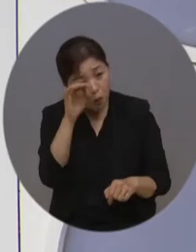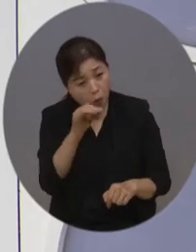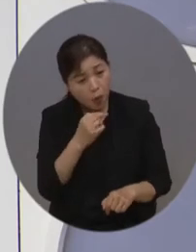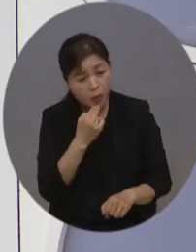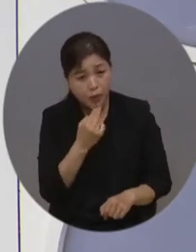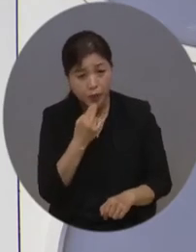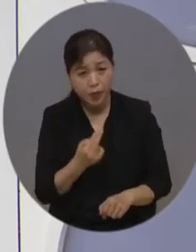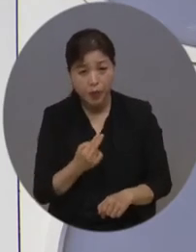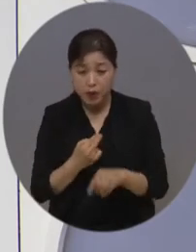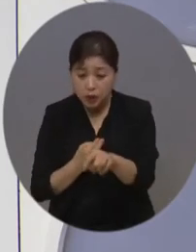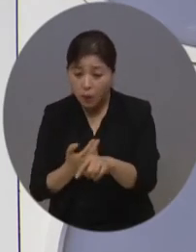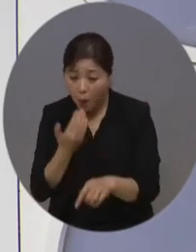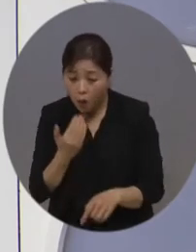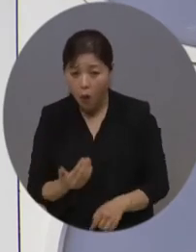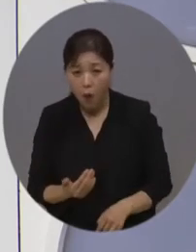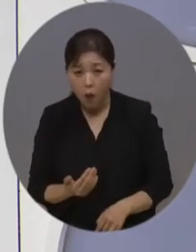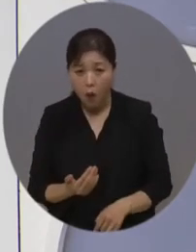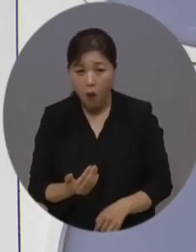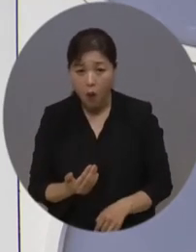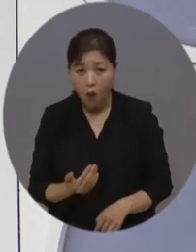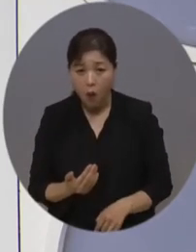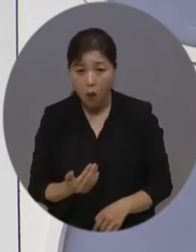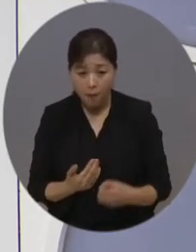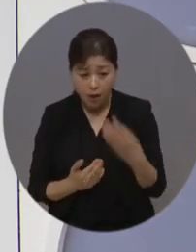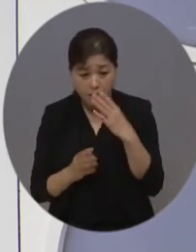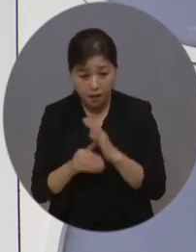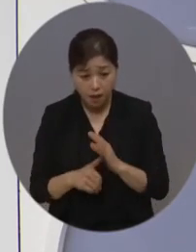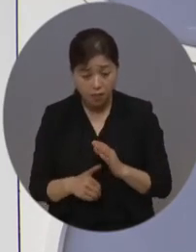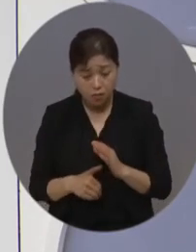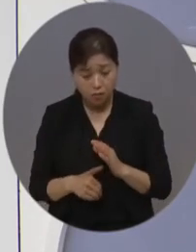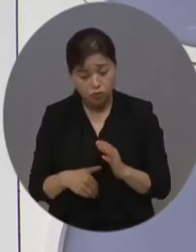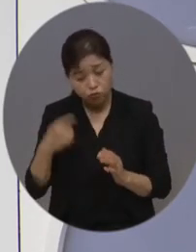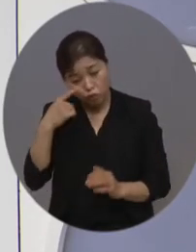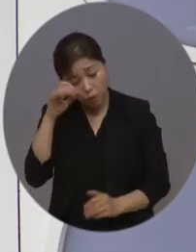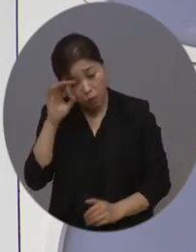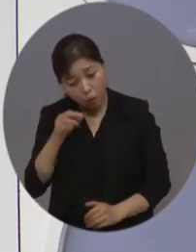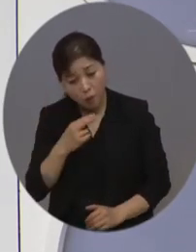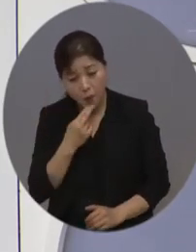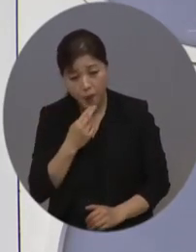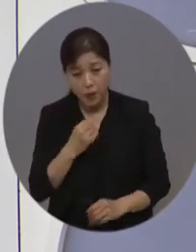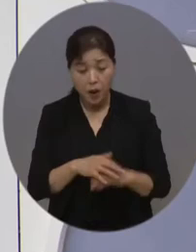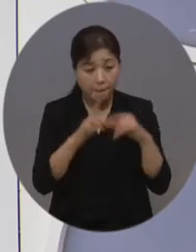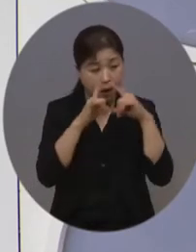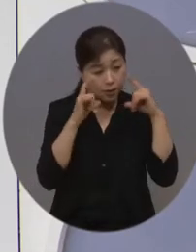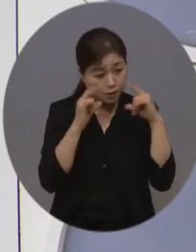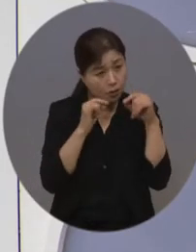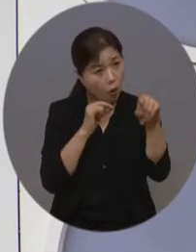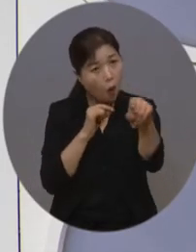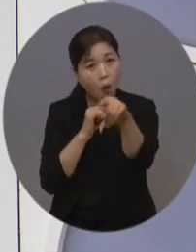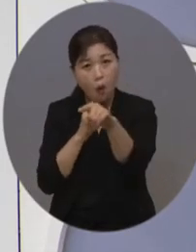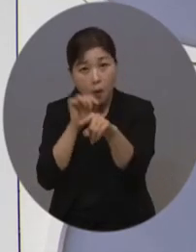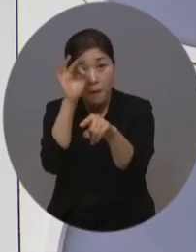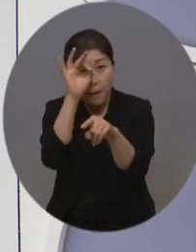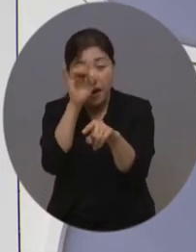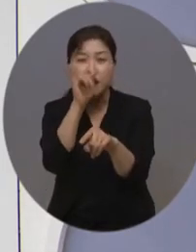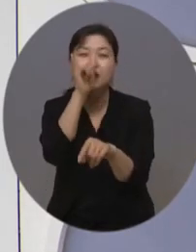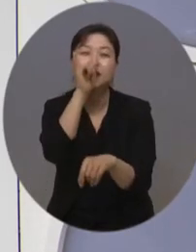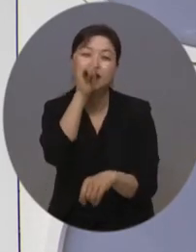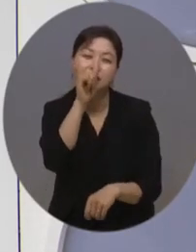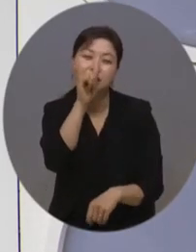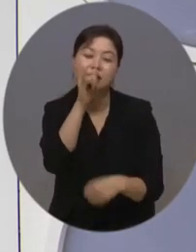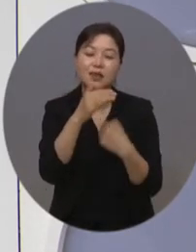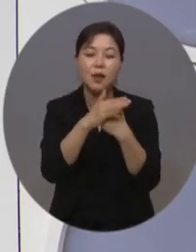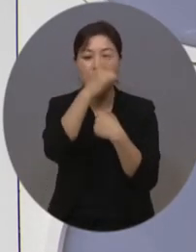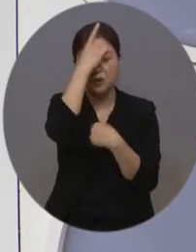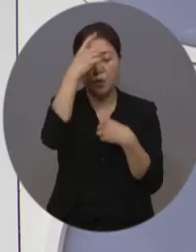뭐 감독하는 사람 없잖아요. 그래도 마스크라든가 거리 이거는 보이니까. 네. 그래서 정부가 우선 급하게 이